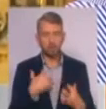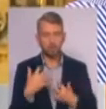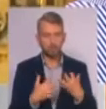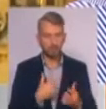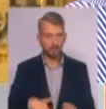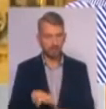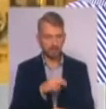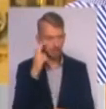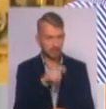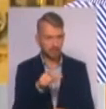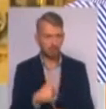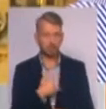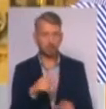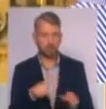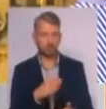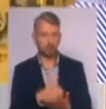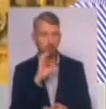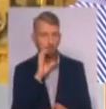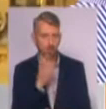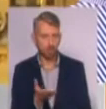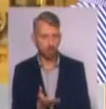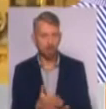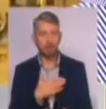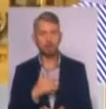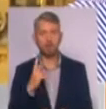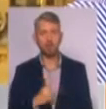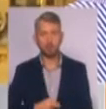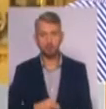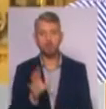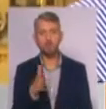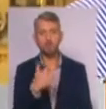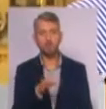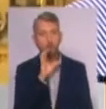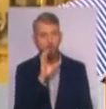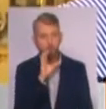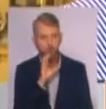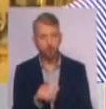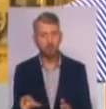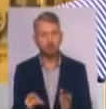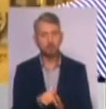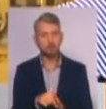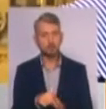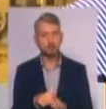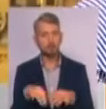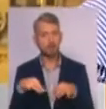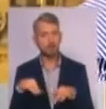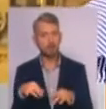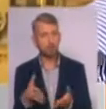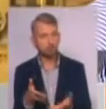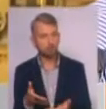турбує всіх киян. У мене теж є собака, моя донька вигулює собаку з пакетиками.